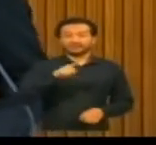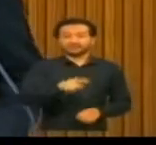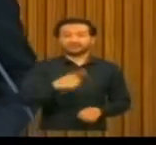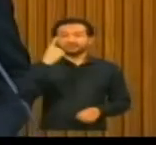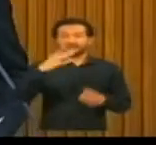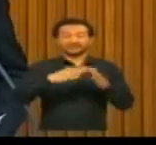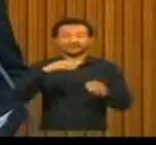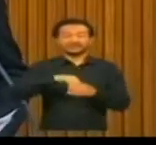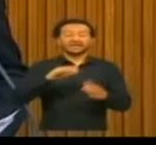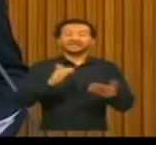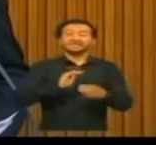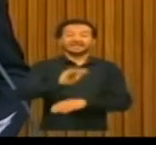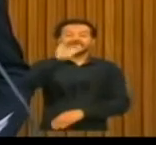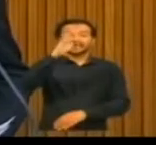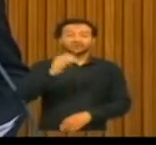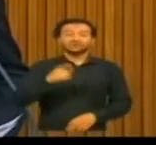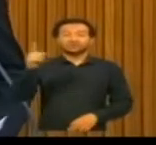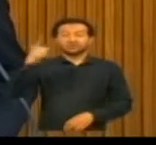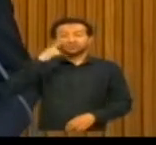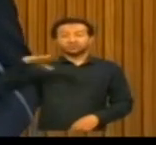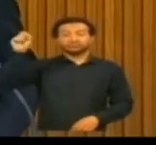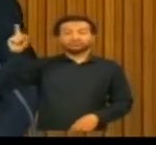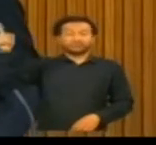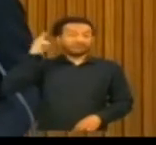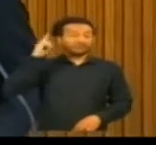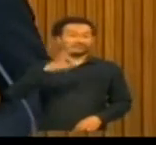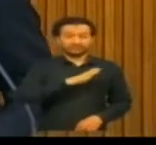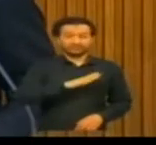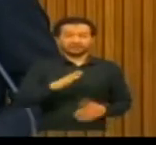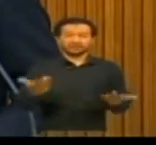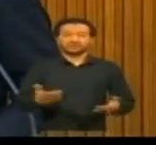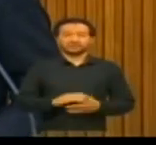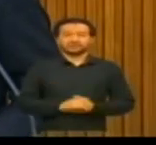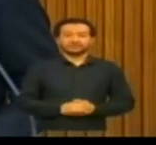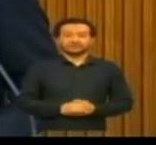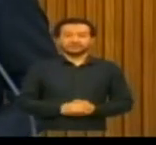bir evde nasıl yaşadığından iktidar sahiplerinin haberi var mı acaba?